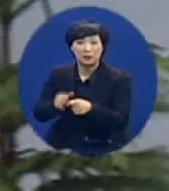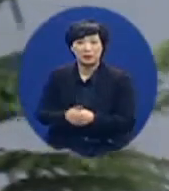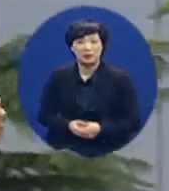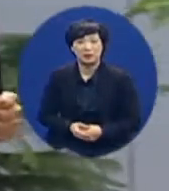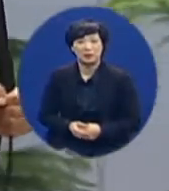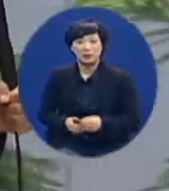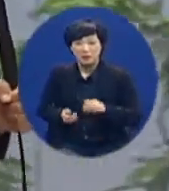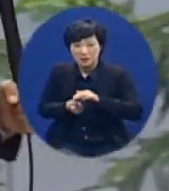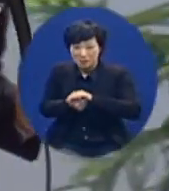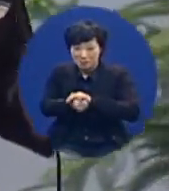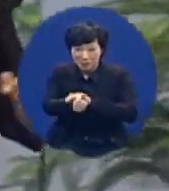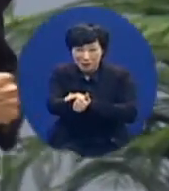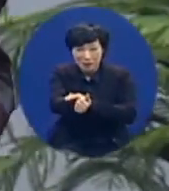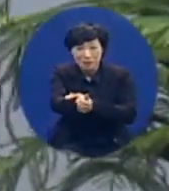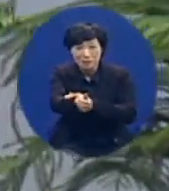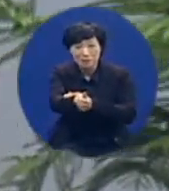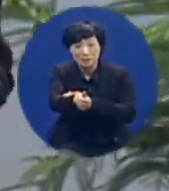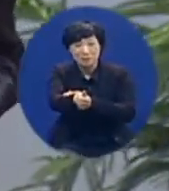뱀들이